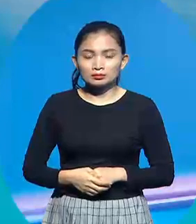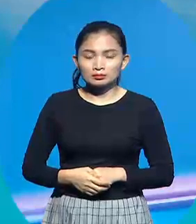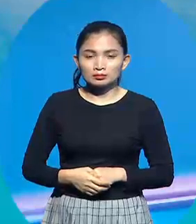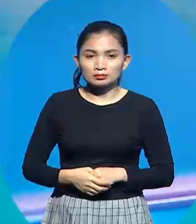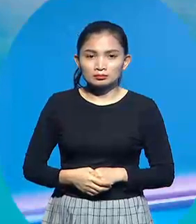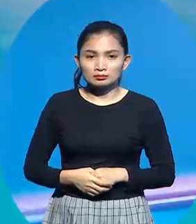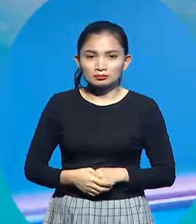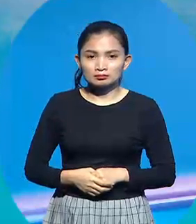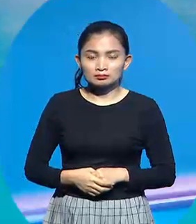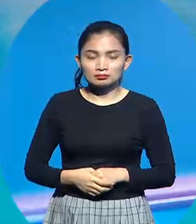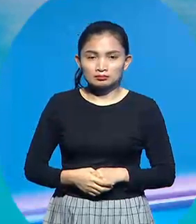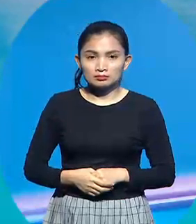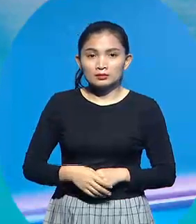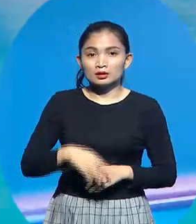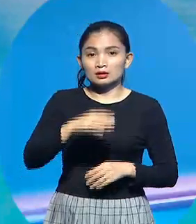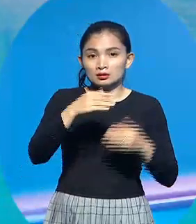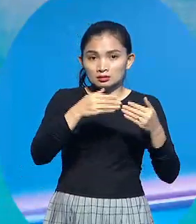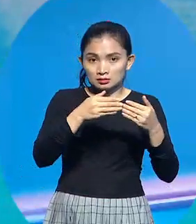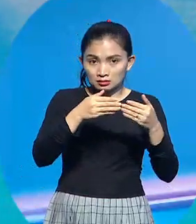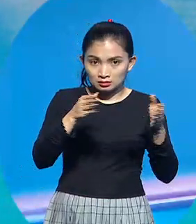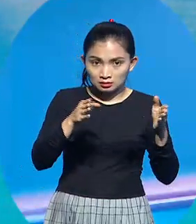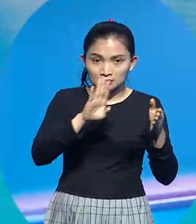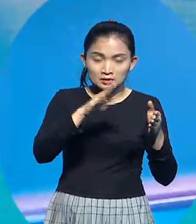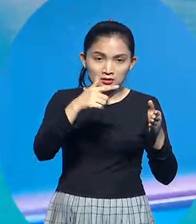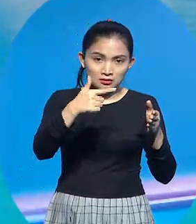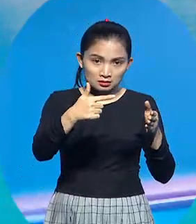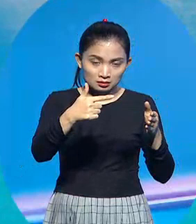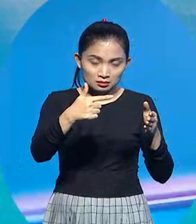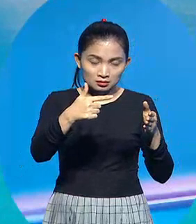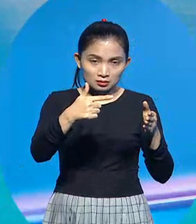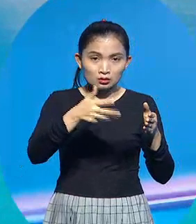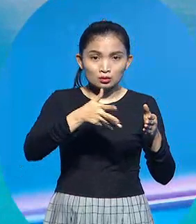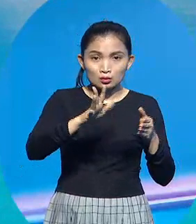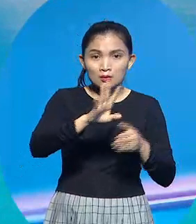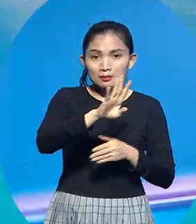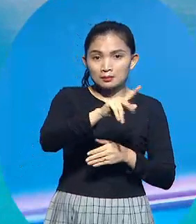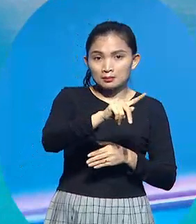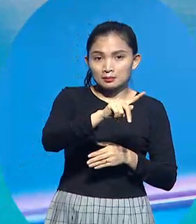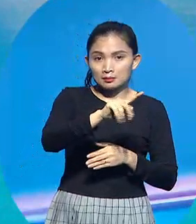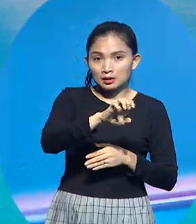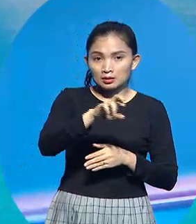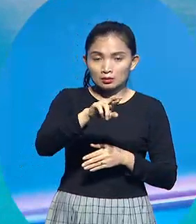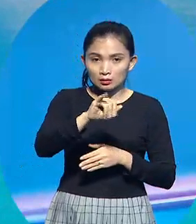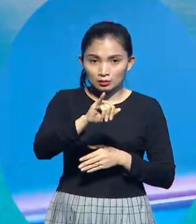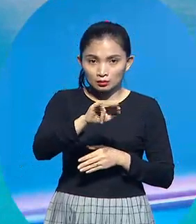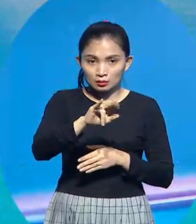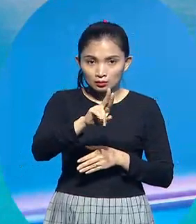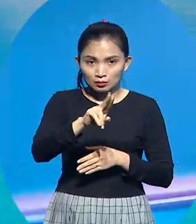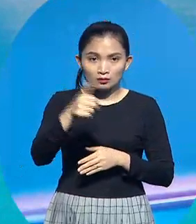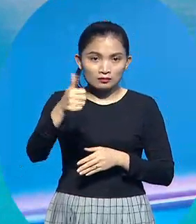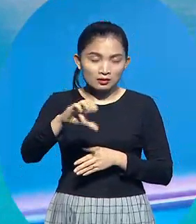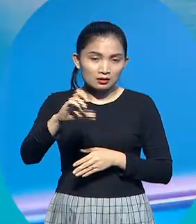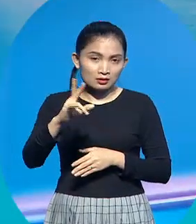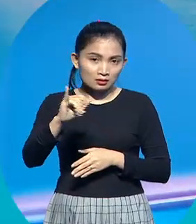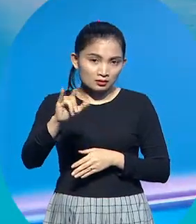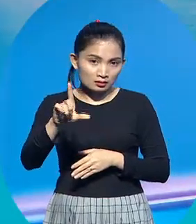Trong khi đó, tại cửa khẩu biên giới giữa Peru và Chile, sau khi bị chặn lại trong nhiều ngày, hôm thứ Ba ngày 2 tháng 5, nhiều người di cư đã gây cản trở